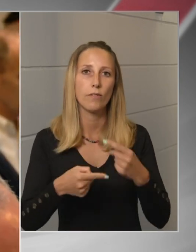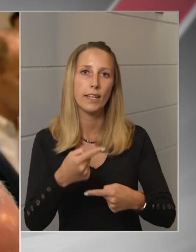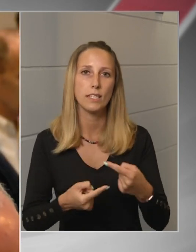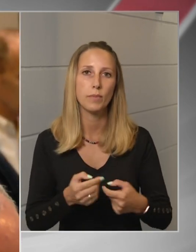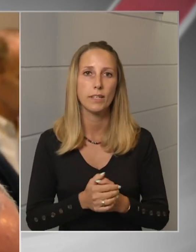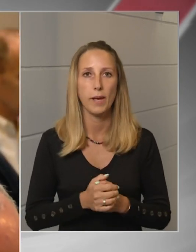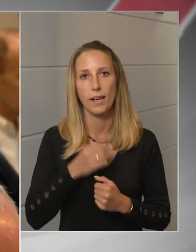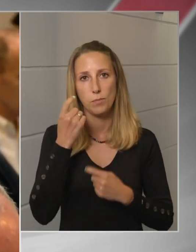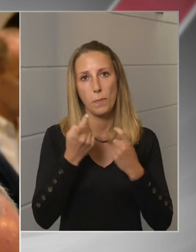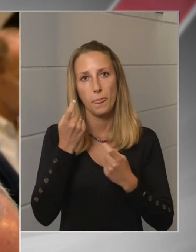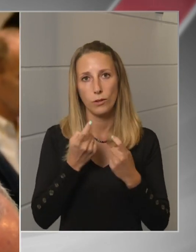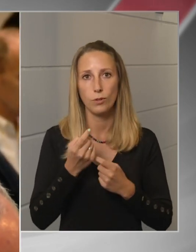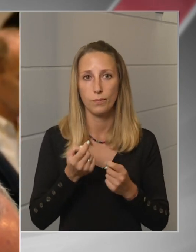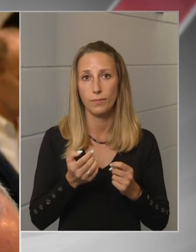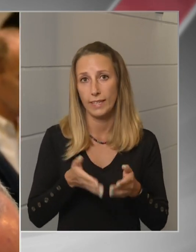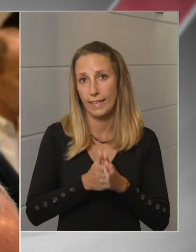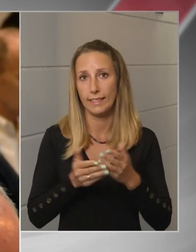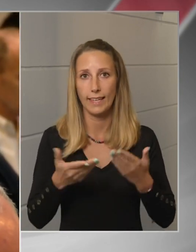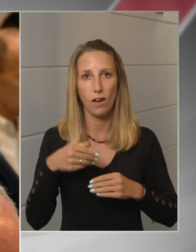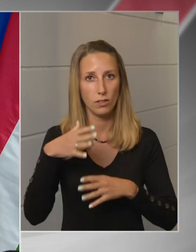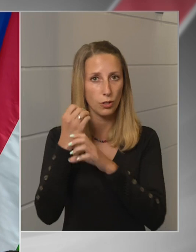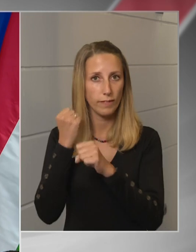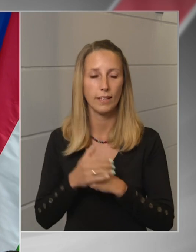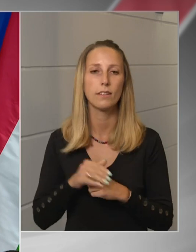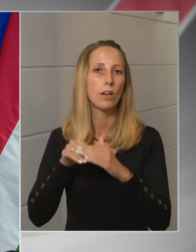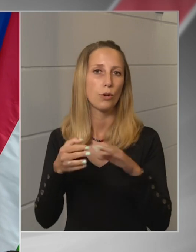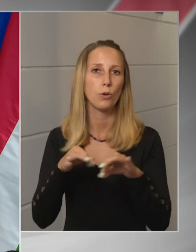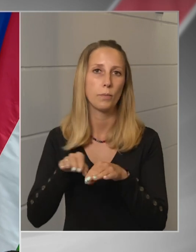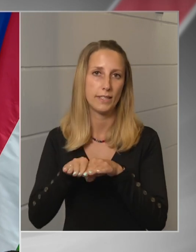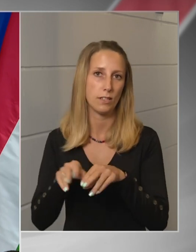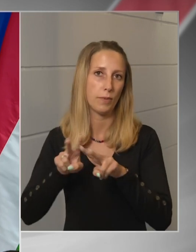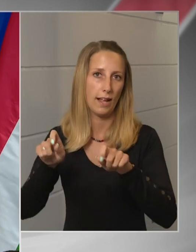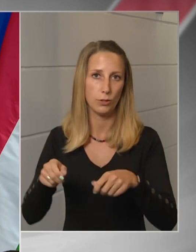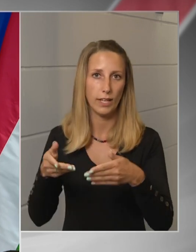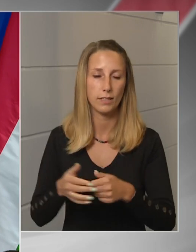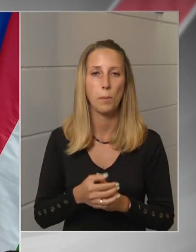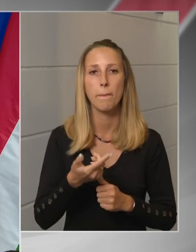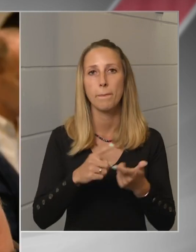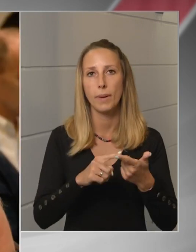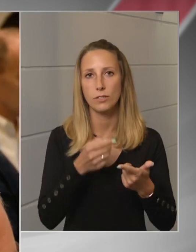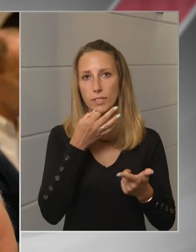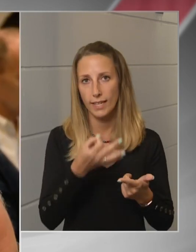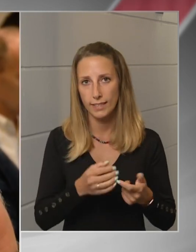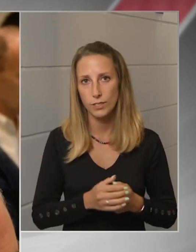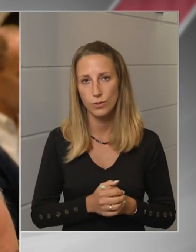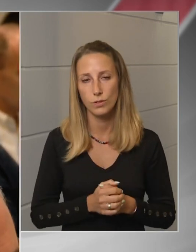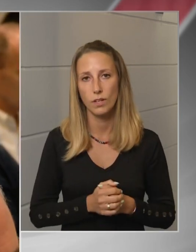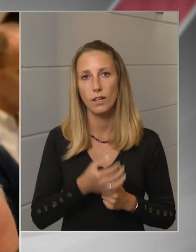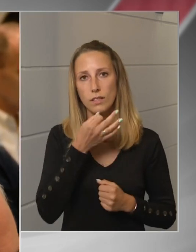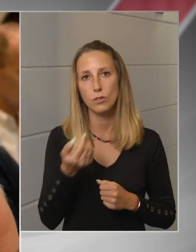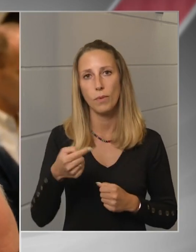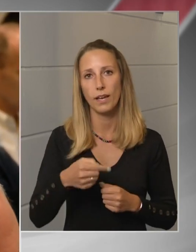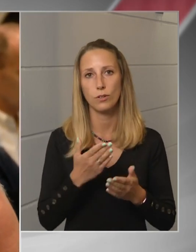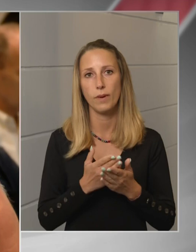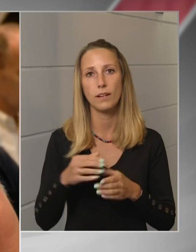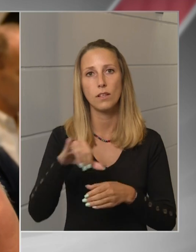Gondolok arra, bekéretik-e a nagykövetet például? Erről a külügymiszteriumnak kell dönteni. Más ügyben is kérdezném, hogy szóba került